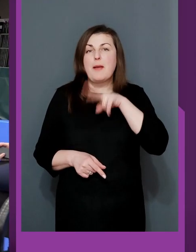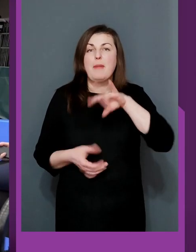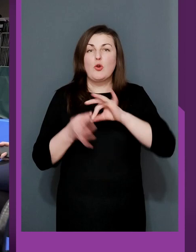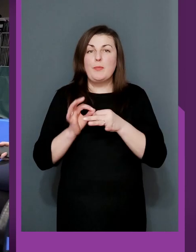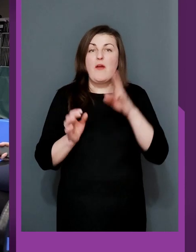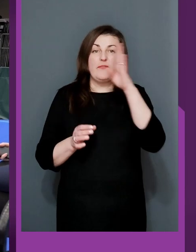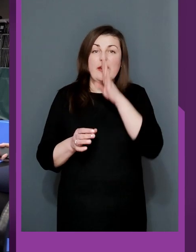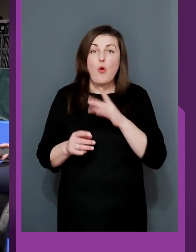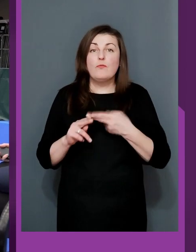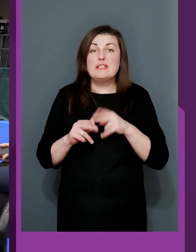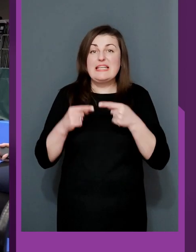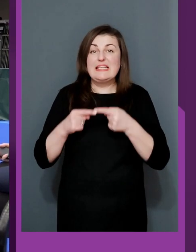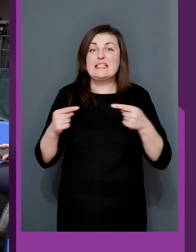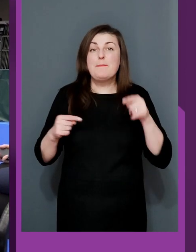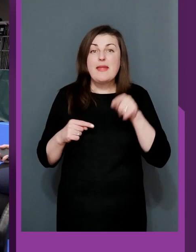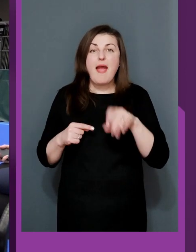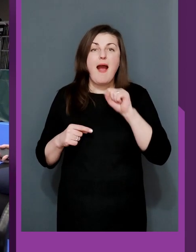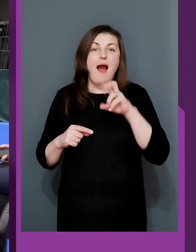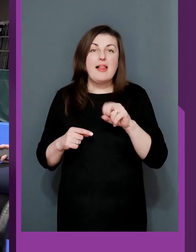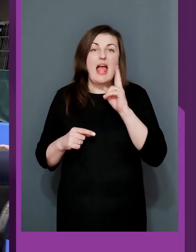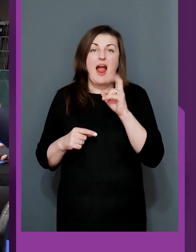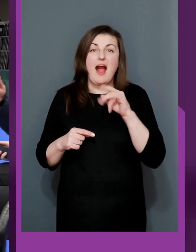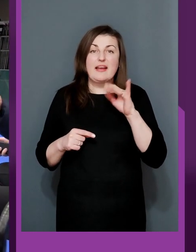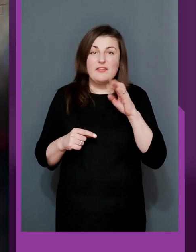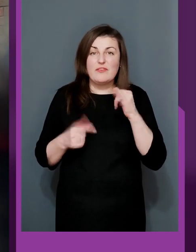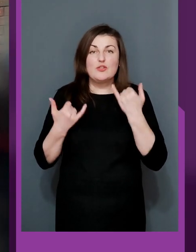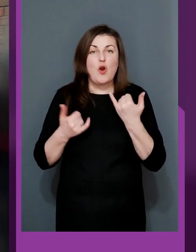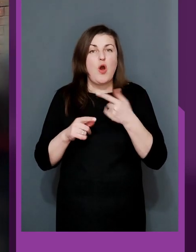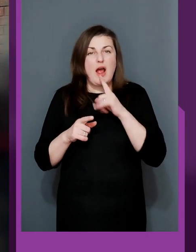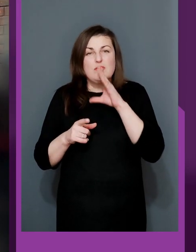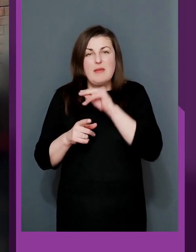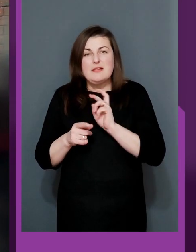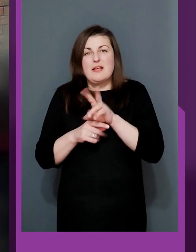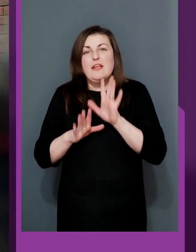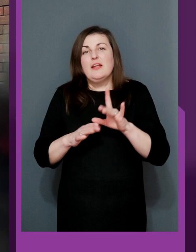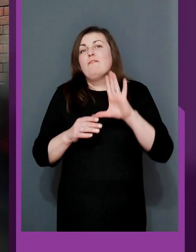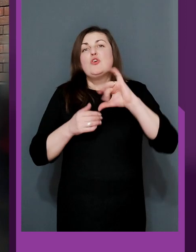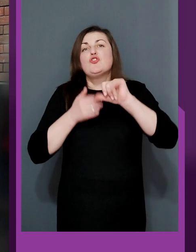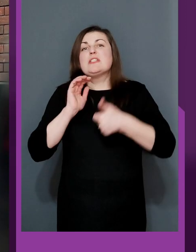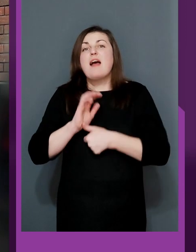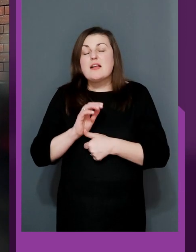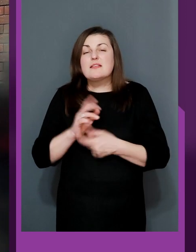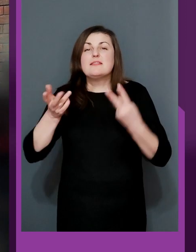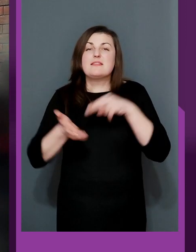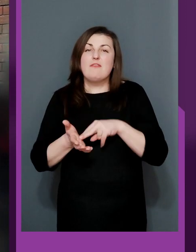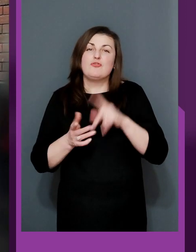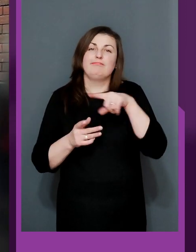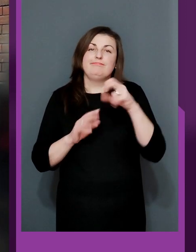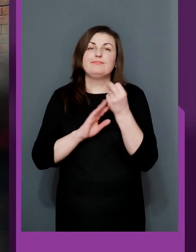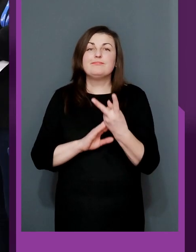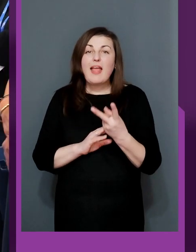паралімпіади у Ріо у цій дисципліні але в карді цього разу зміг зайти тільки в 16 ставши